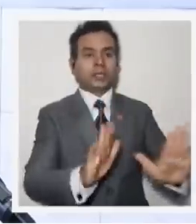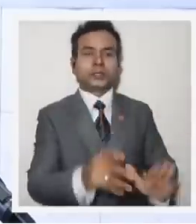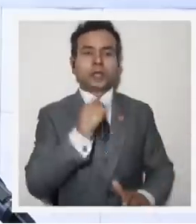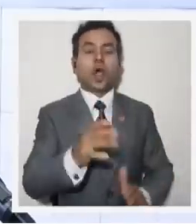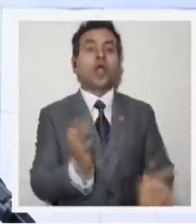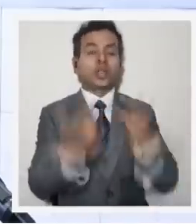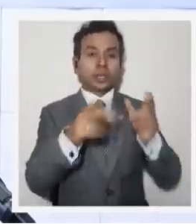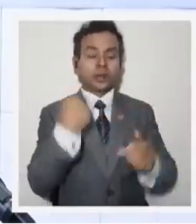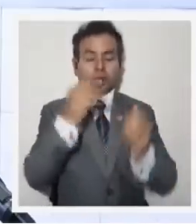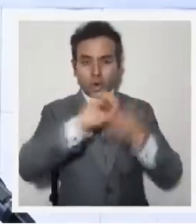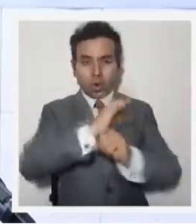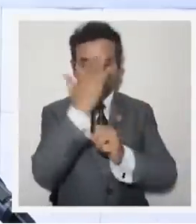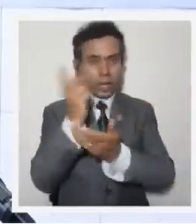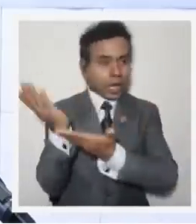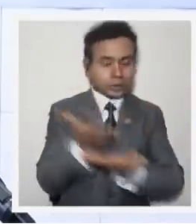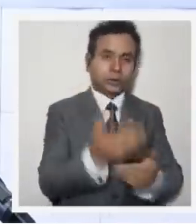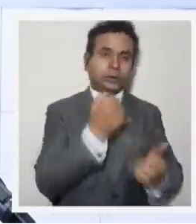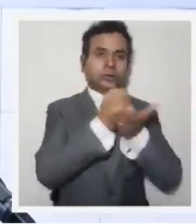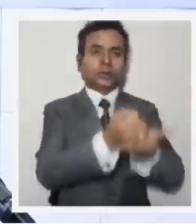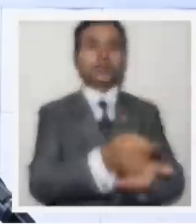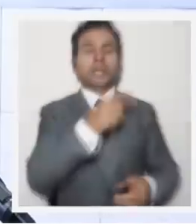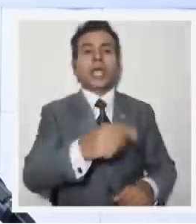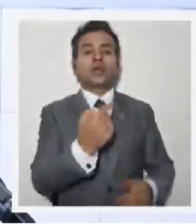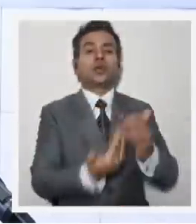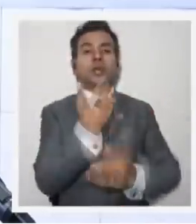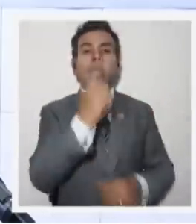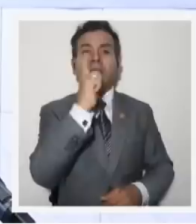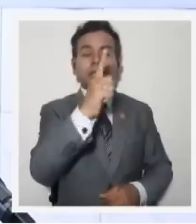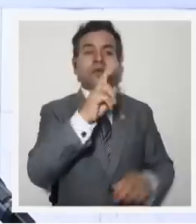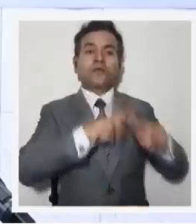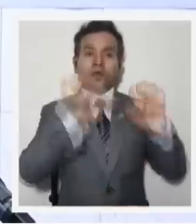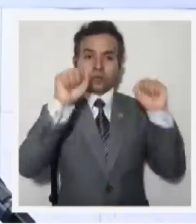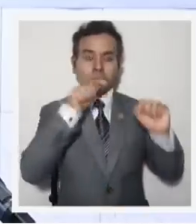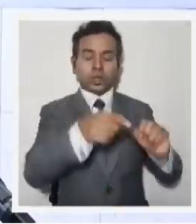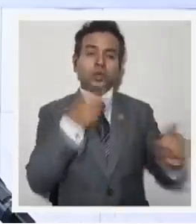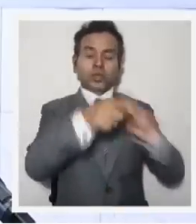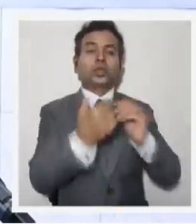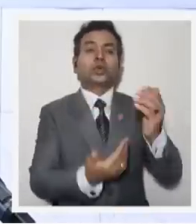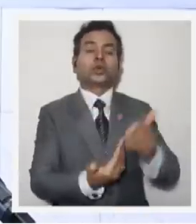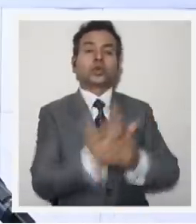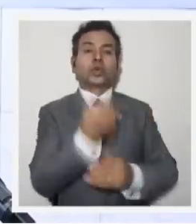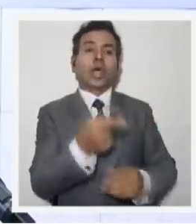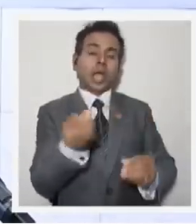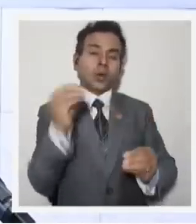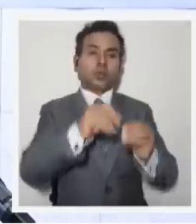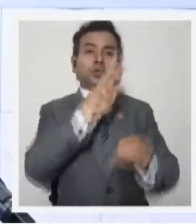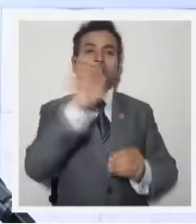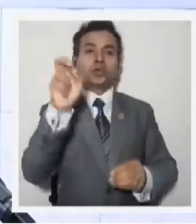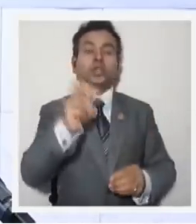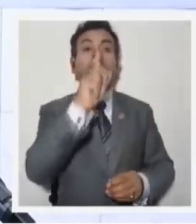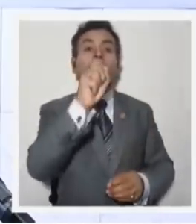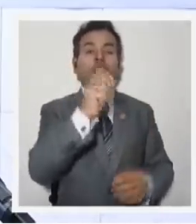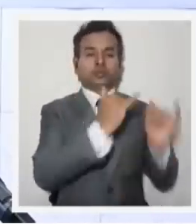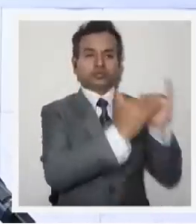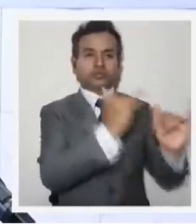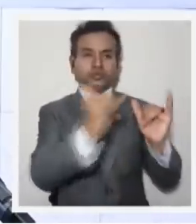31165টি। আমরা গতকালের চেয়ে এখানে বাড়িয়েছি, কারণ যত 24 ঘন্টায় প্রতিষ্ঠান বেড়েছে আরও 2টি, একটি ফরিদপুরে এবং আরও 210 জনকে